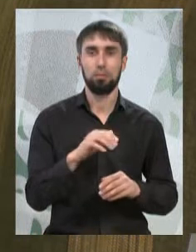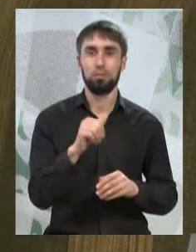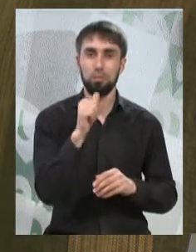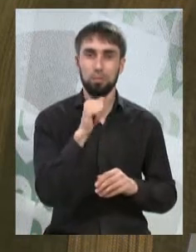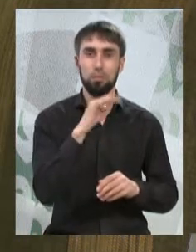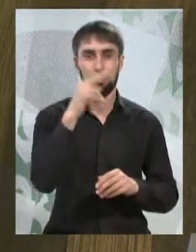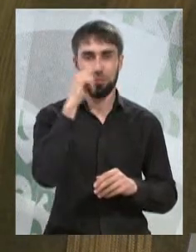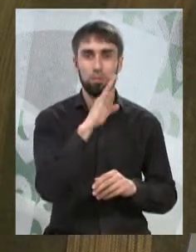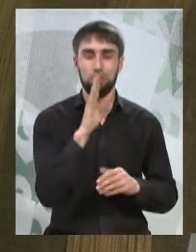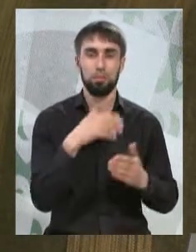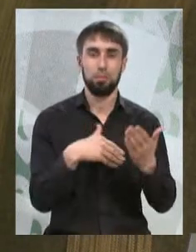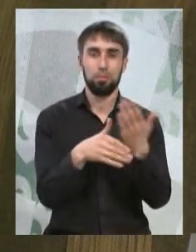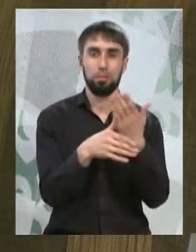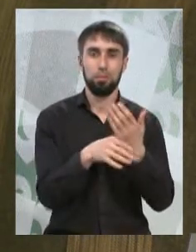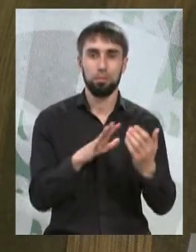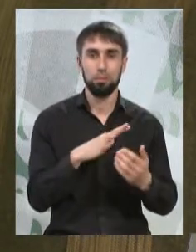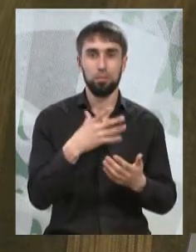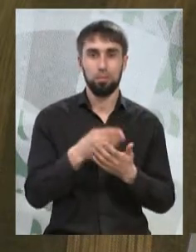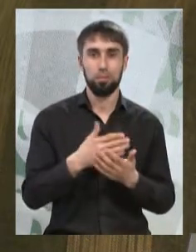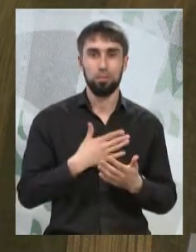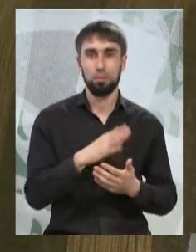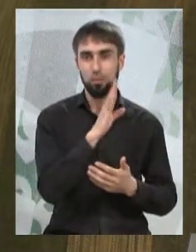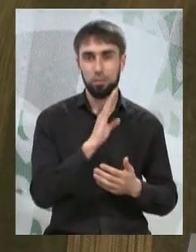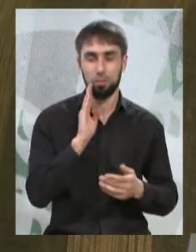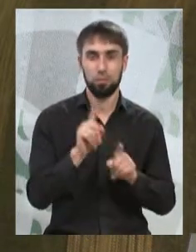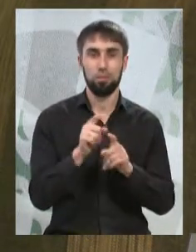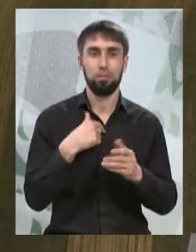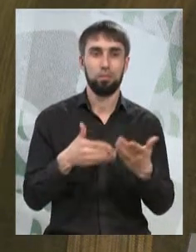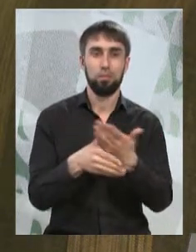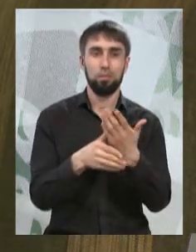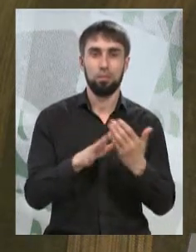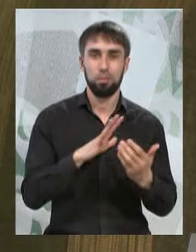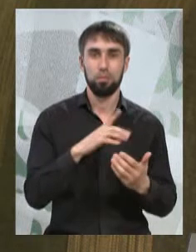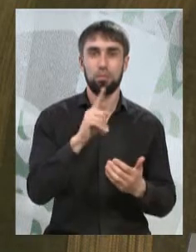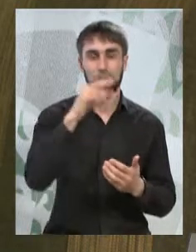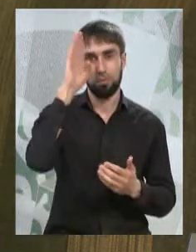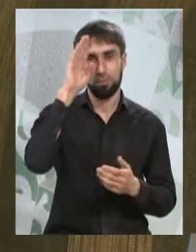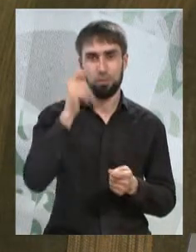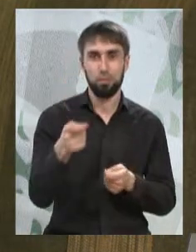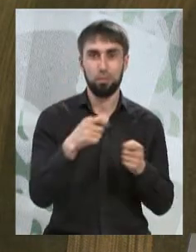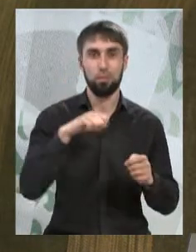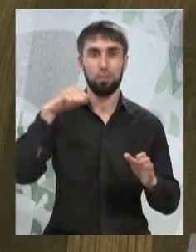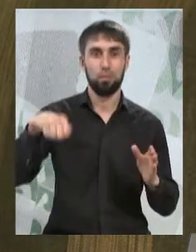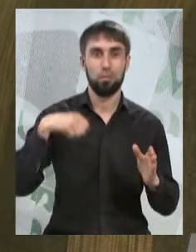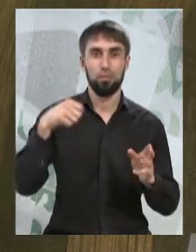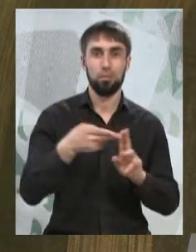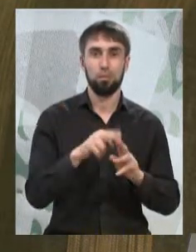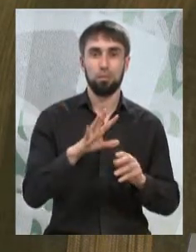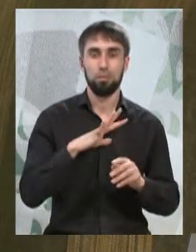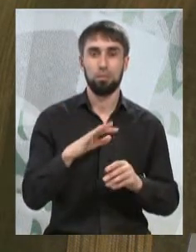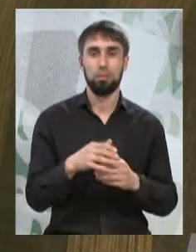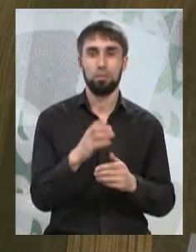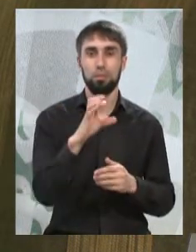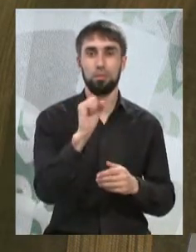помочь родителям, нашим женщинам, помогали тоже. За водой в колодец ходили,